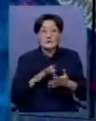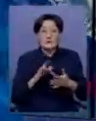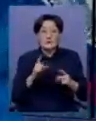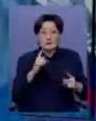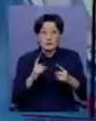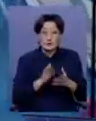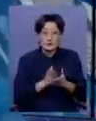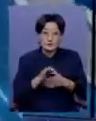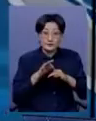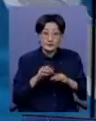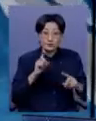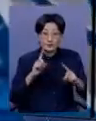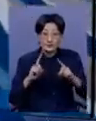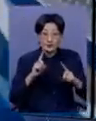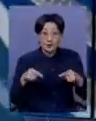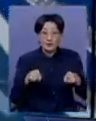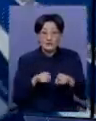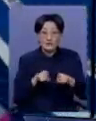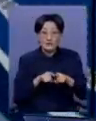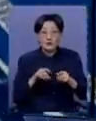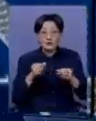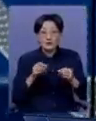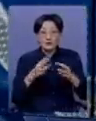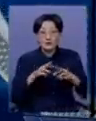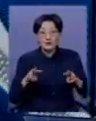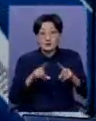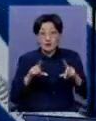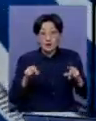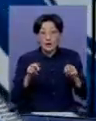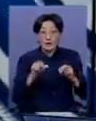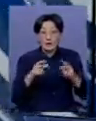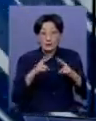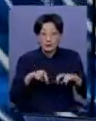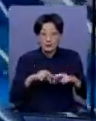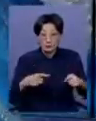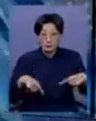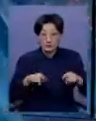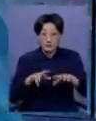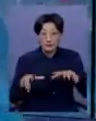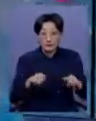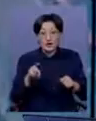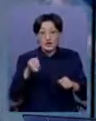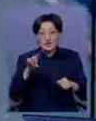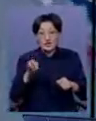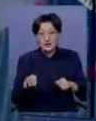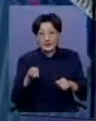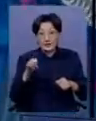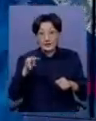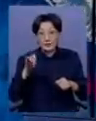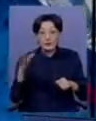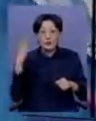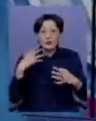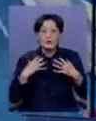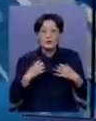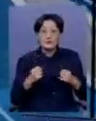коммуникациялар қызметінде өткен брифингте дәл осылай деген қаржы министрлігі қаржы мониторингі комитетінің төрағасы Жанат Элиманов бұрынғы